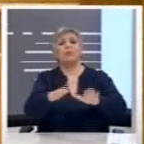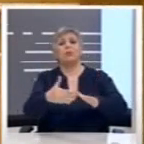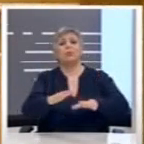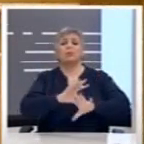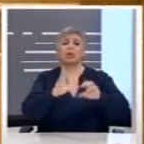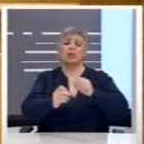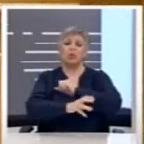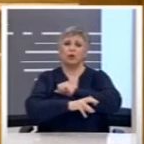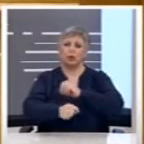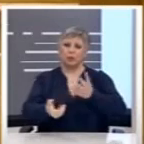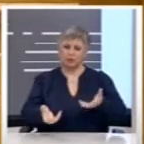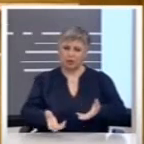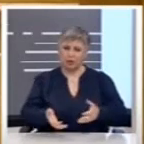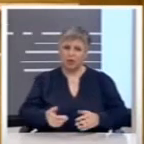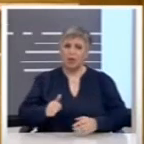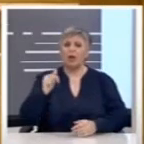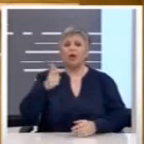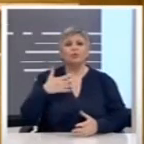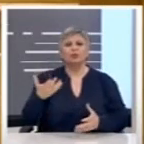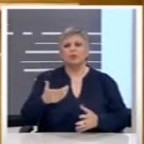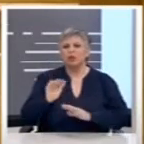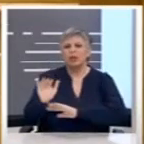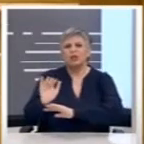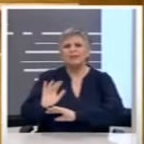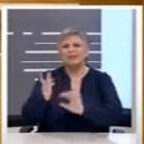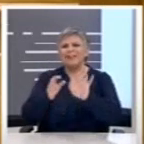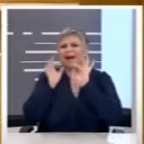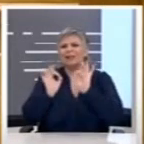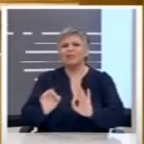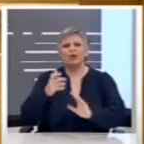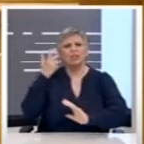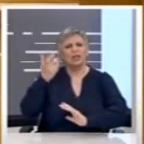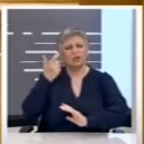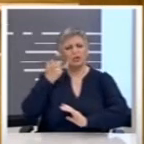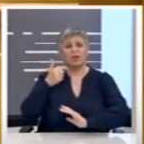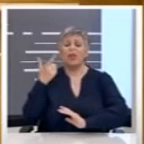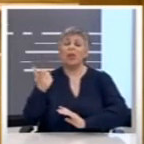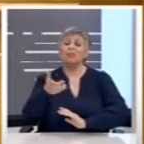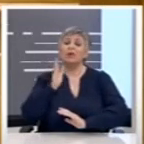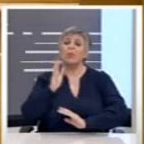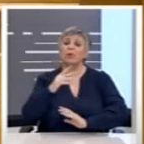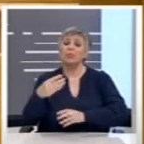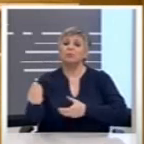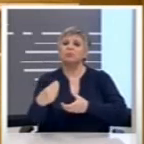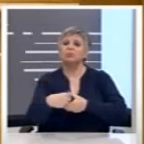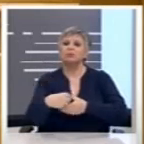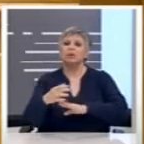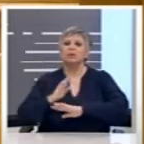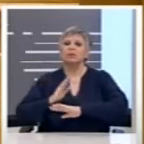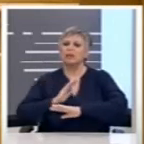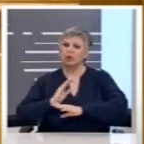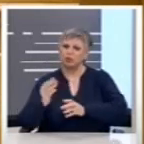θέλω. Να μπορεί η Τουρκία να επεμβαίνει όποτε θέλει και όποτε χρειαστεί. Πώς να επεμβαίνει στρατιωτικά? Αυτά δεν είναι